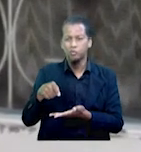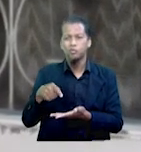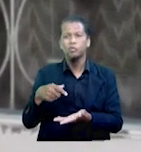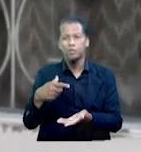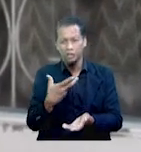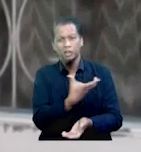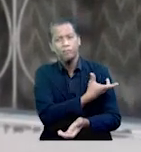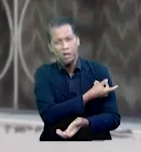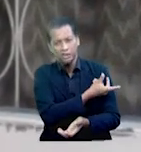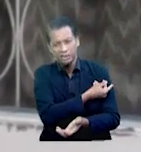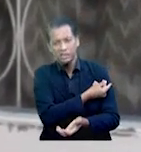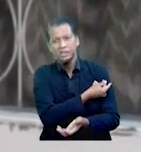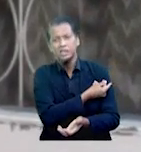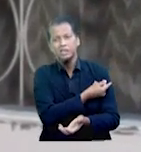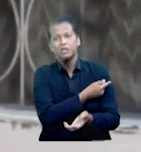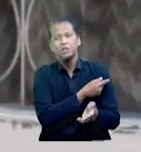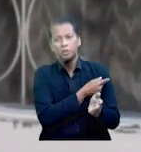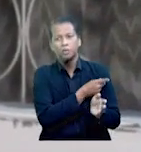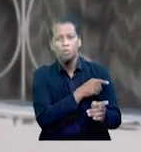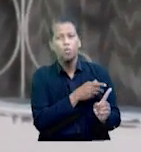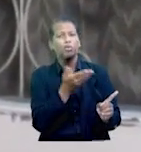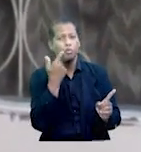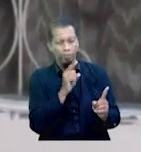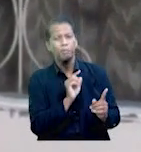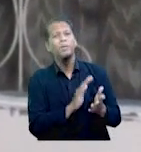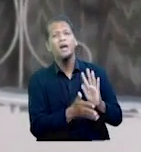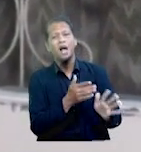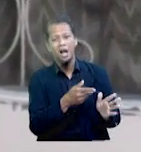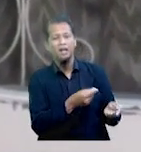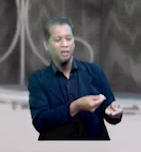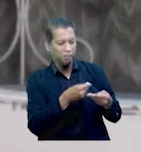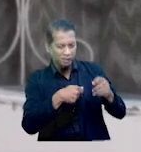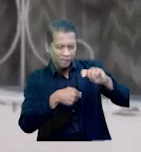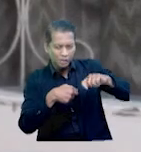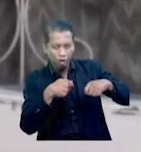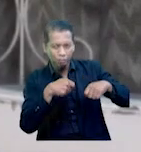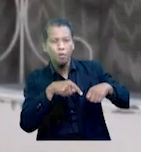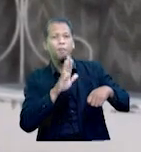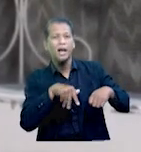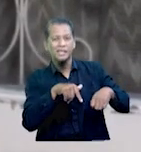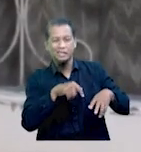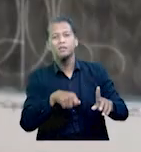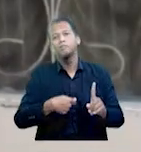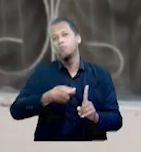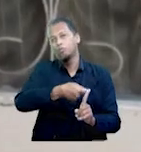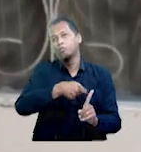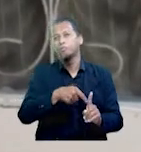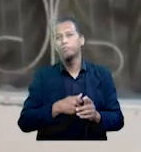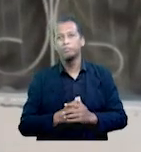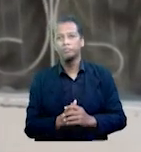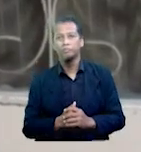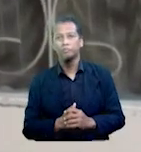jadi masih penuh full. Kemudian sayang kan kalau nggak diminum, jadi saya kasih itu selama